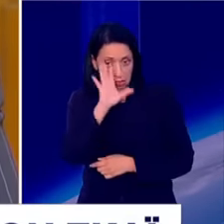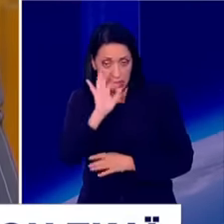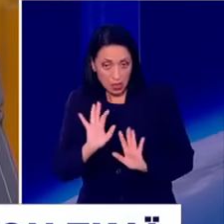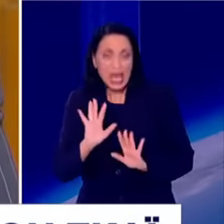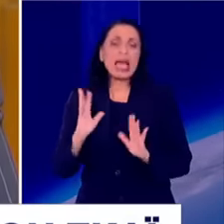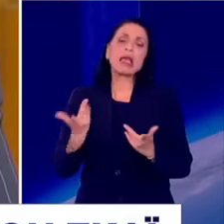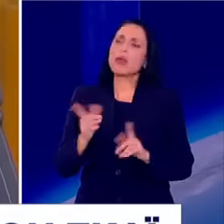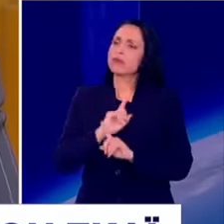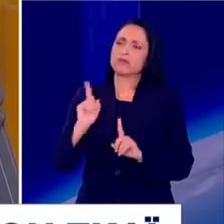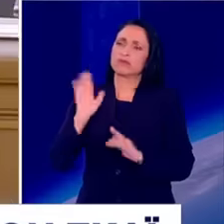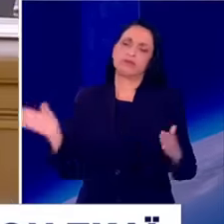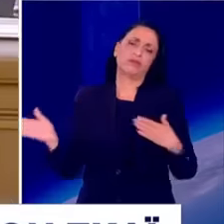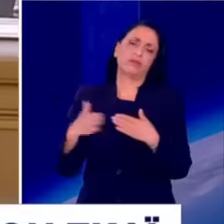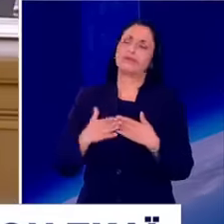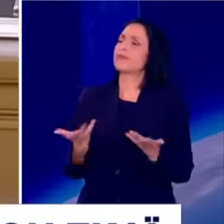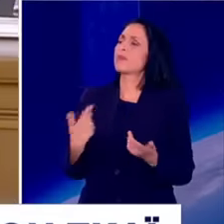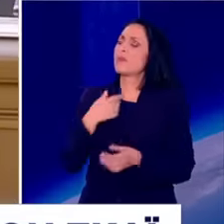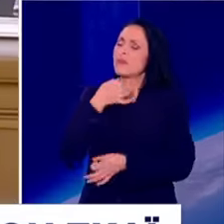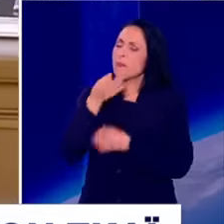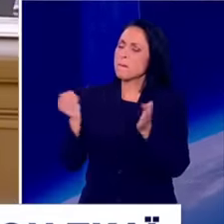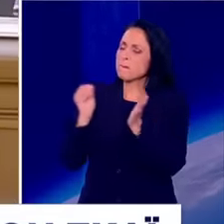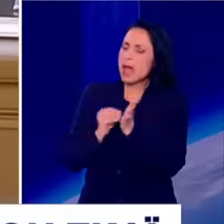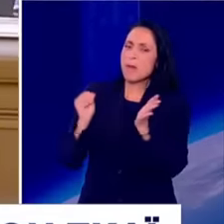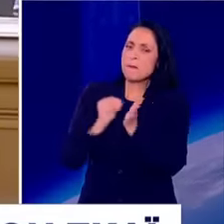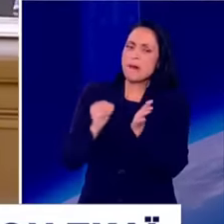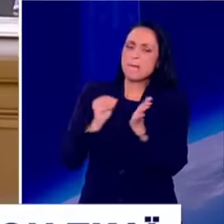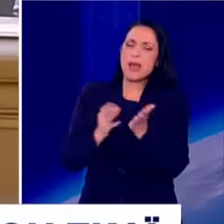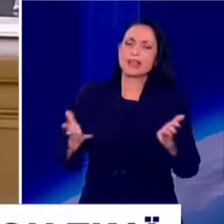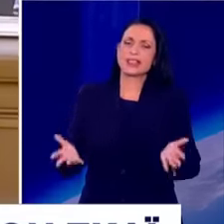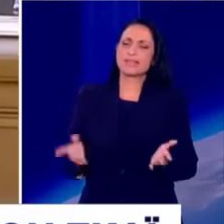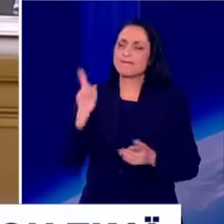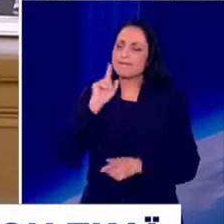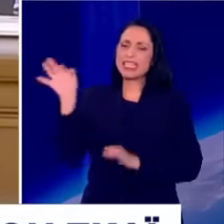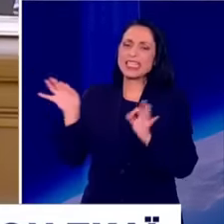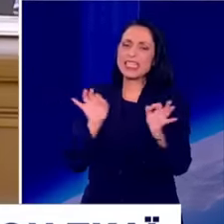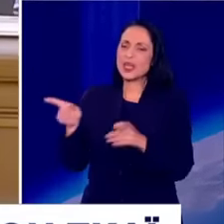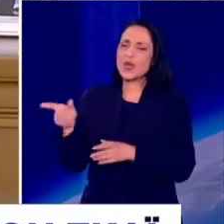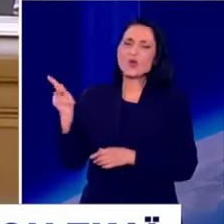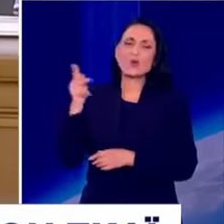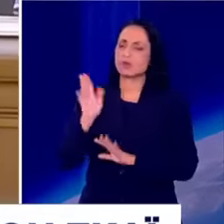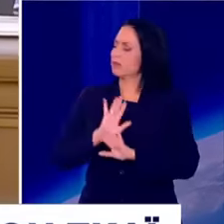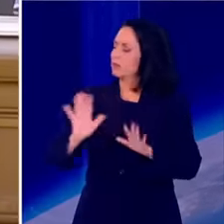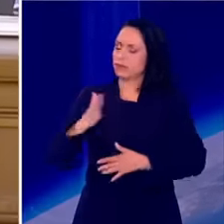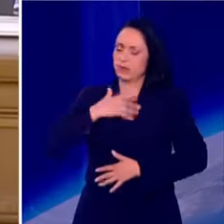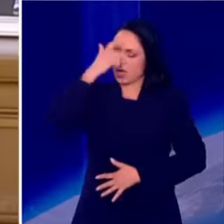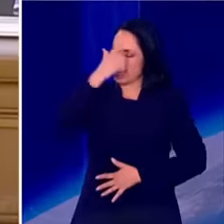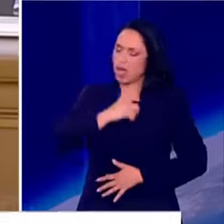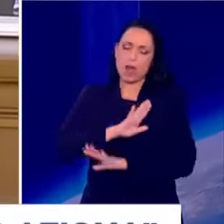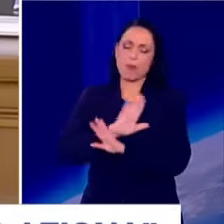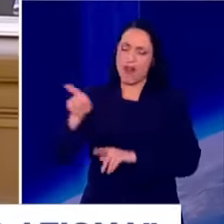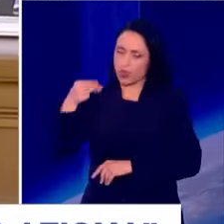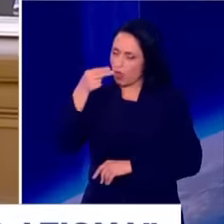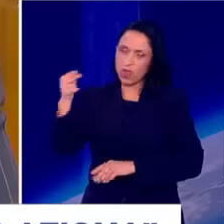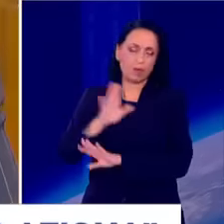κάτι που έχει κλείσει? Πόσες φορές πρέπει να το πω, κυρία Κοσιώνη, ότι για μένα δεν υφίσταται κανένα απολύτως